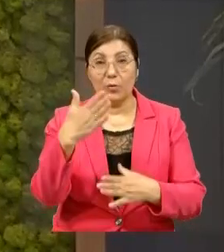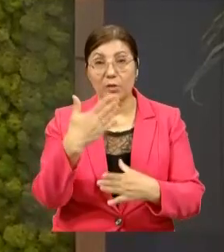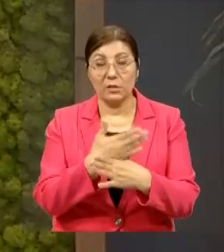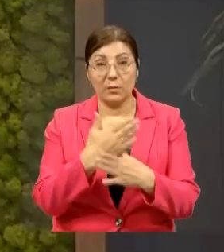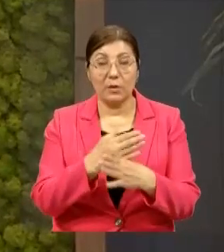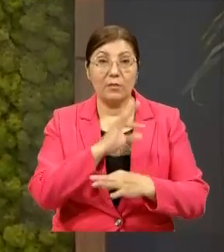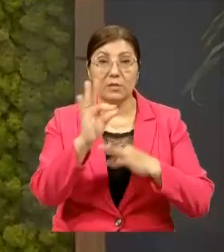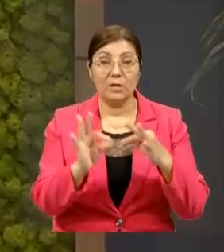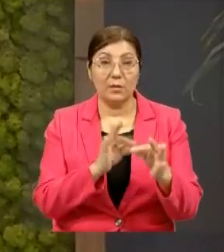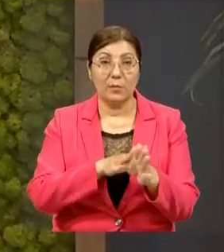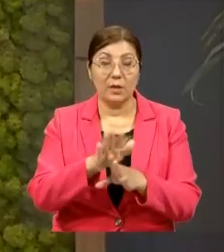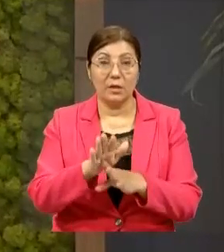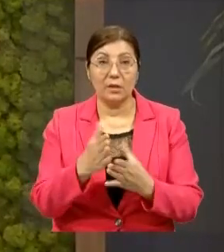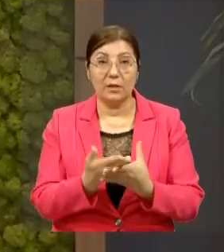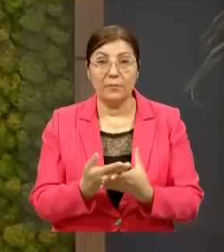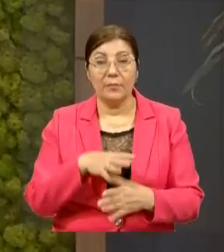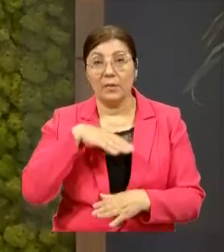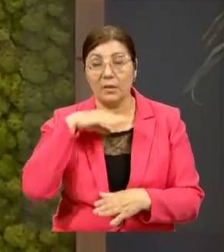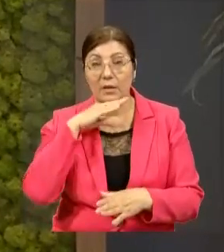проекта достаточно